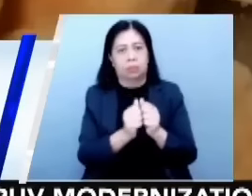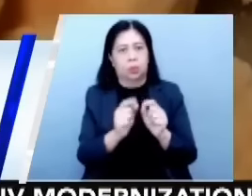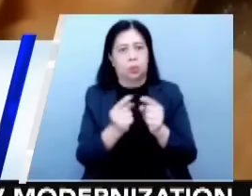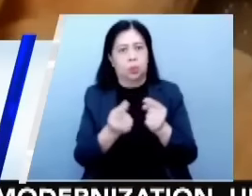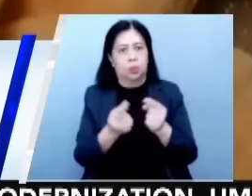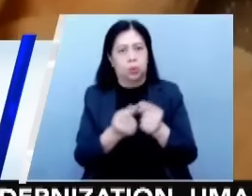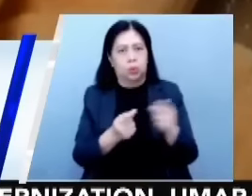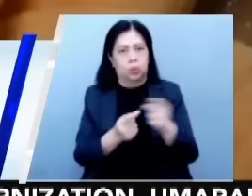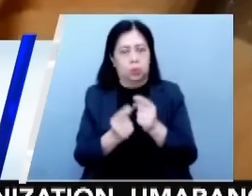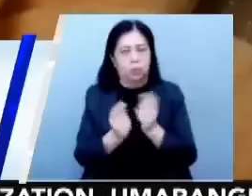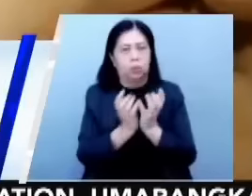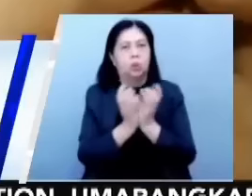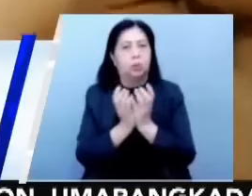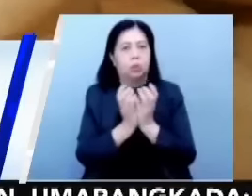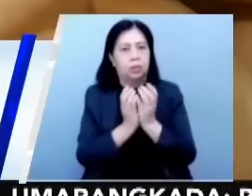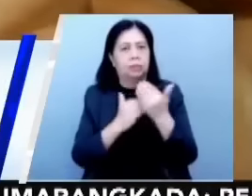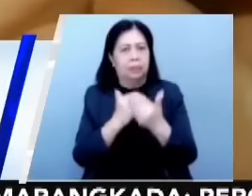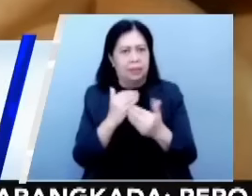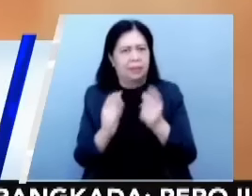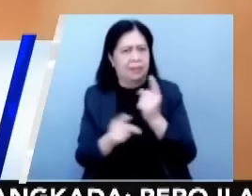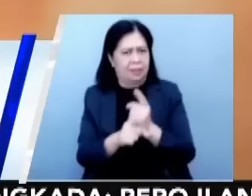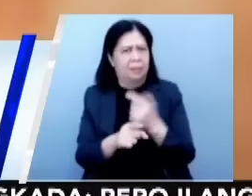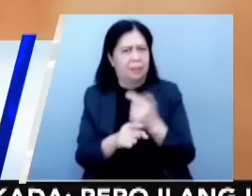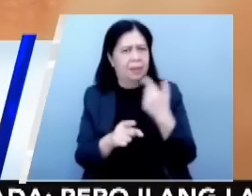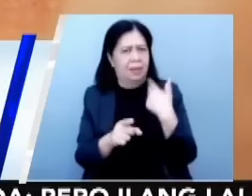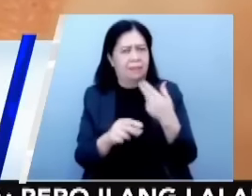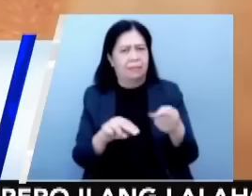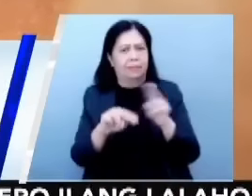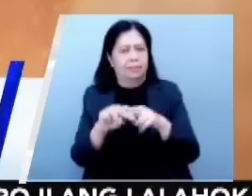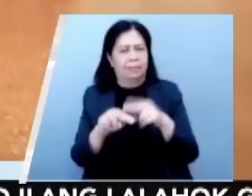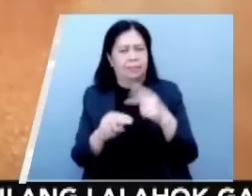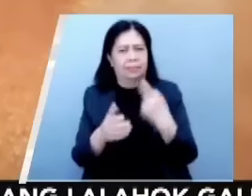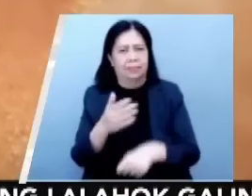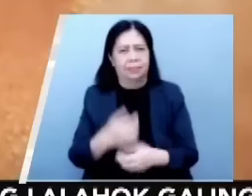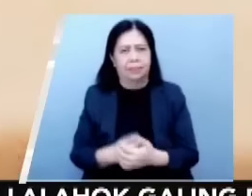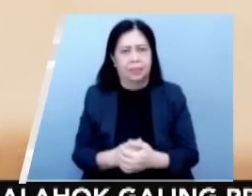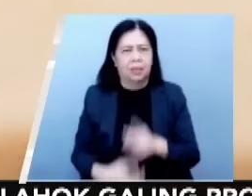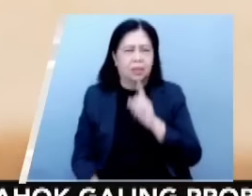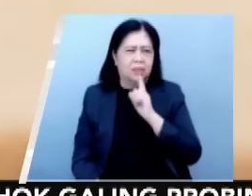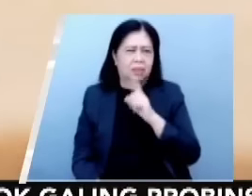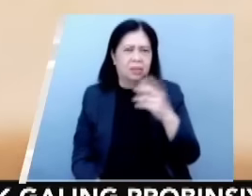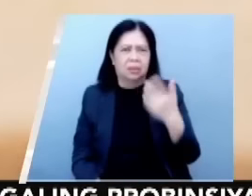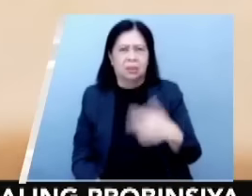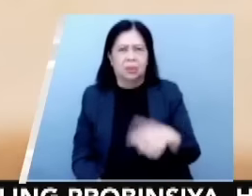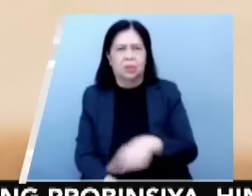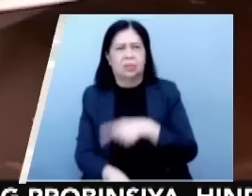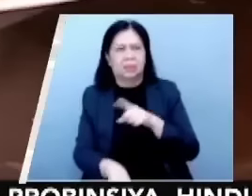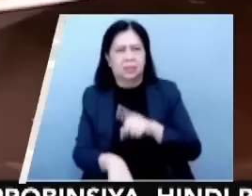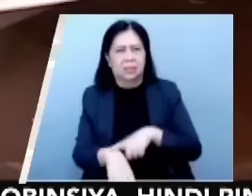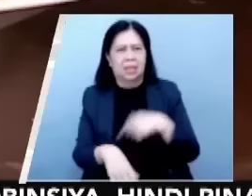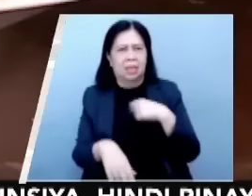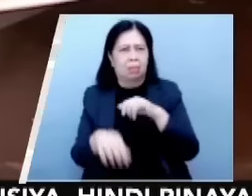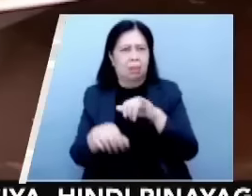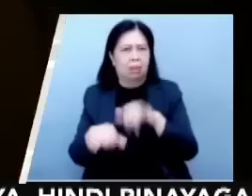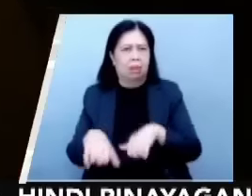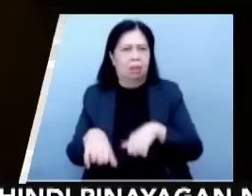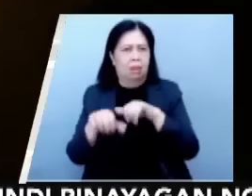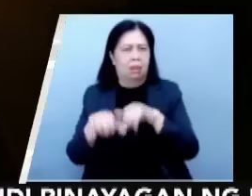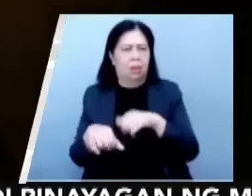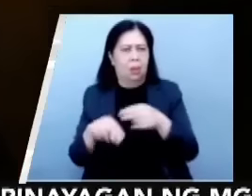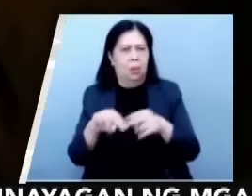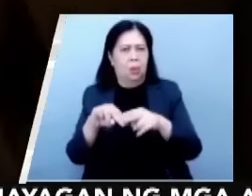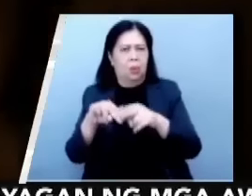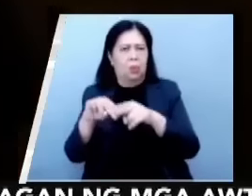bakeries, may basihan ng hirit na taas presyo. Ang laki na ng panahon na naiwan ang presyo nito to which ang DTI